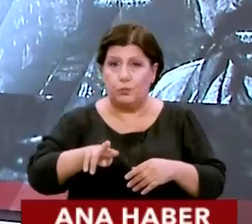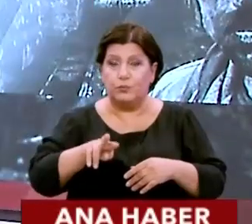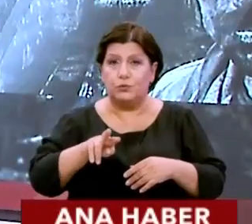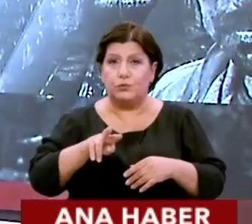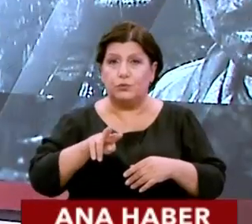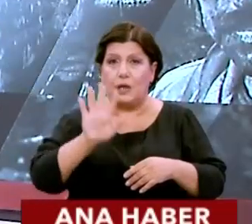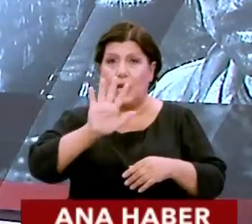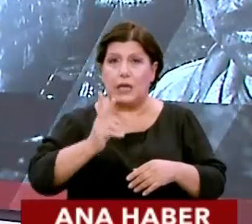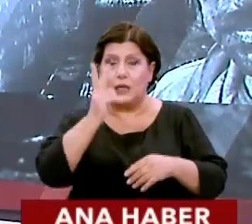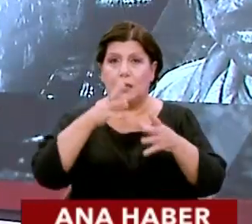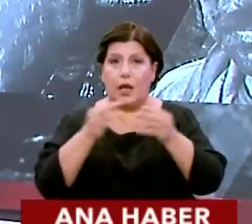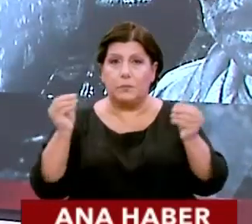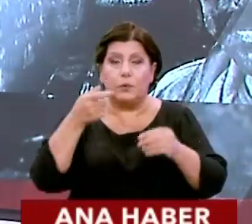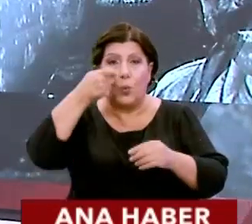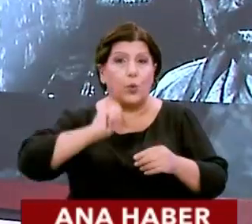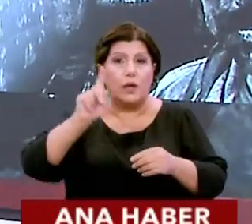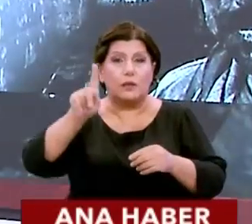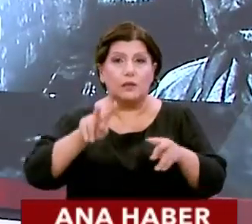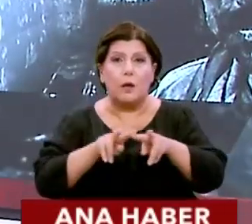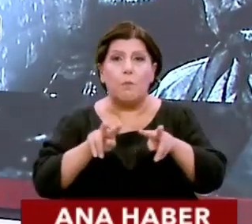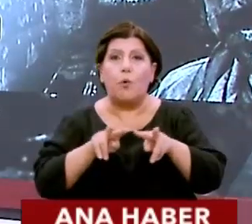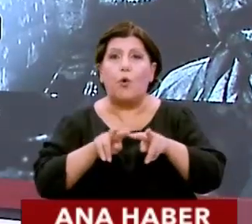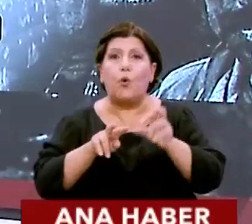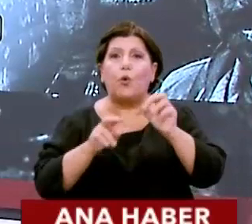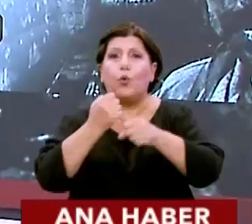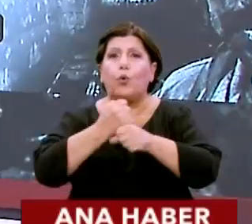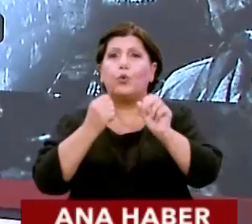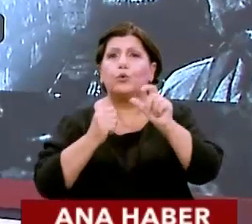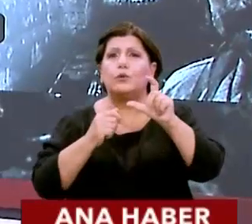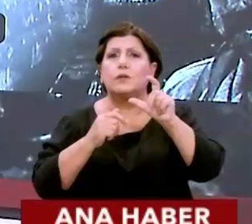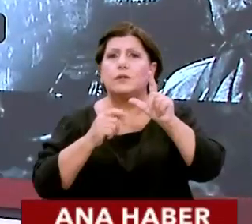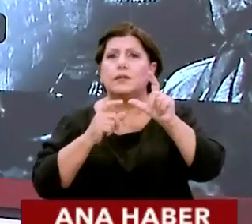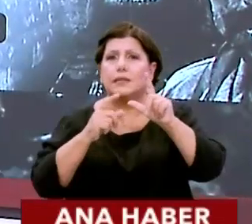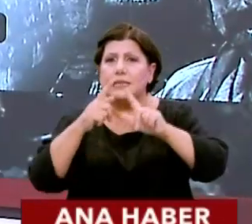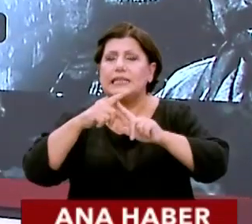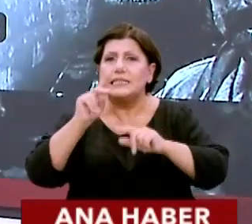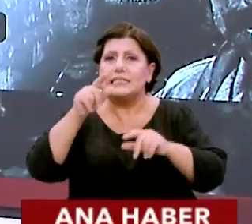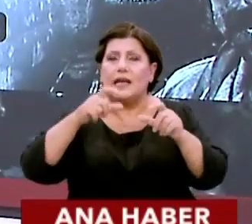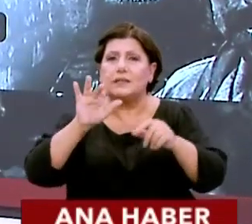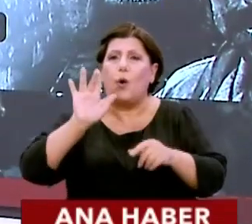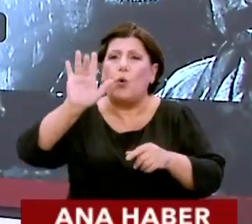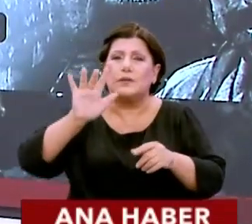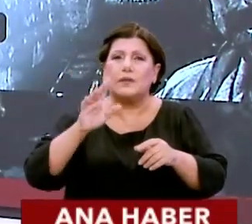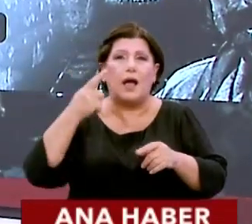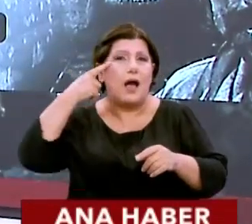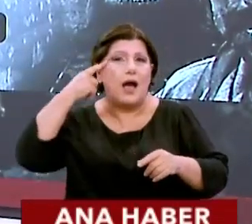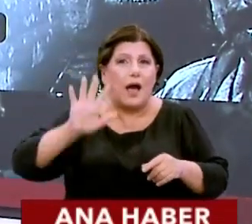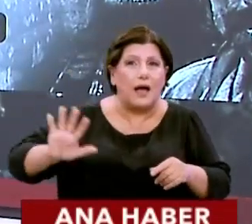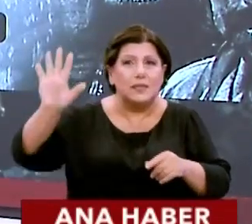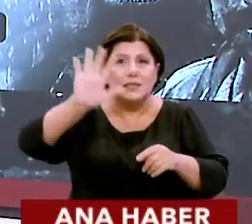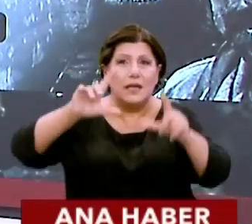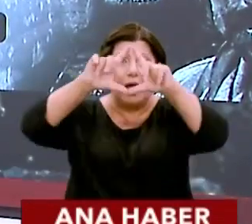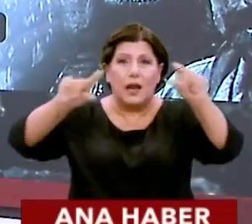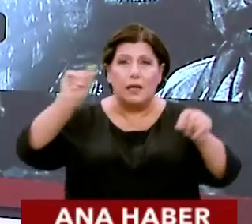57 kayıp Ukrayna Moğolistan yani Moğolistan Orta Asya'da haritada yerini